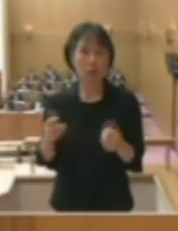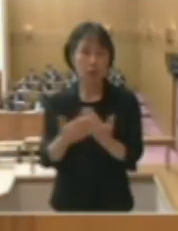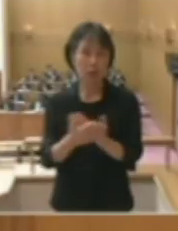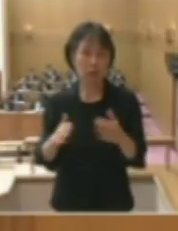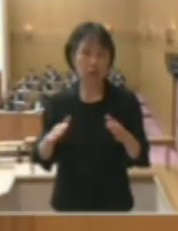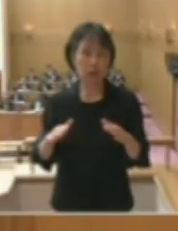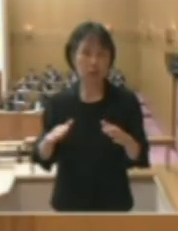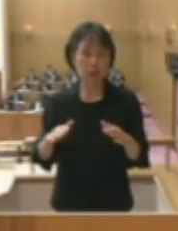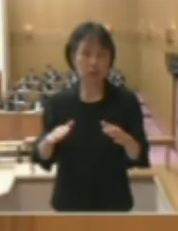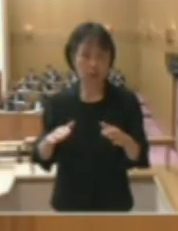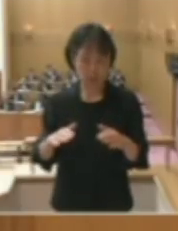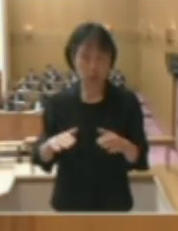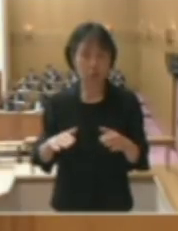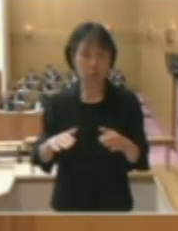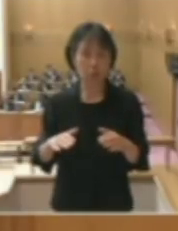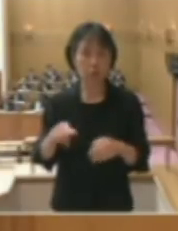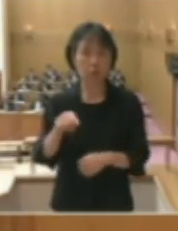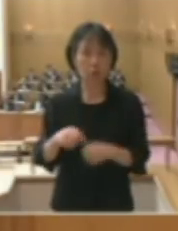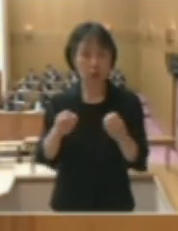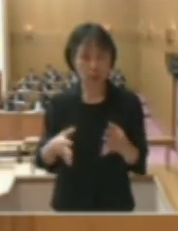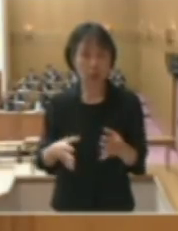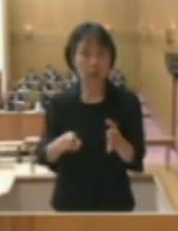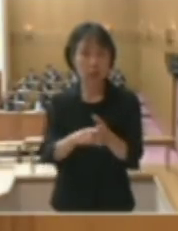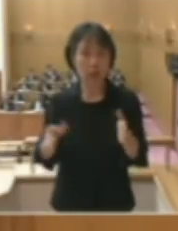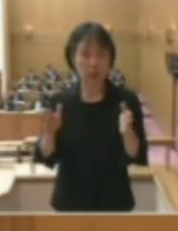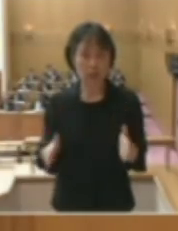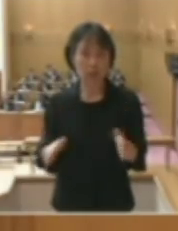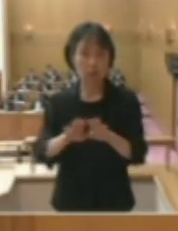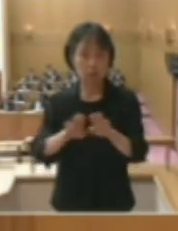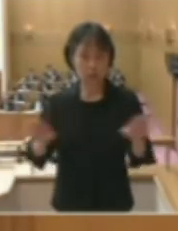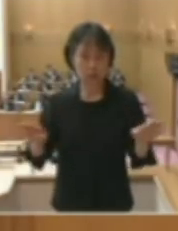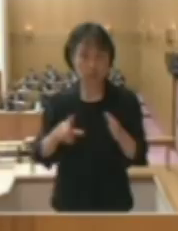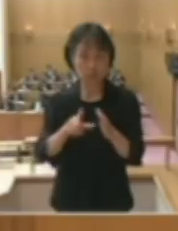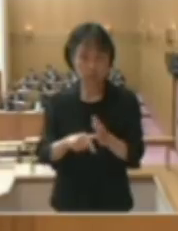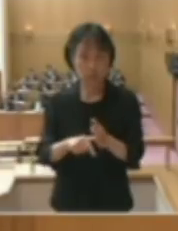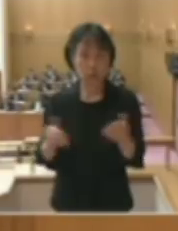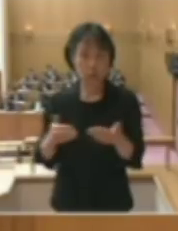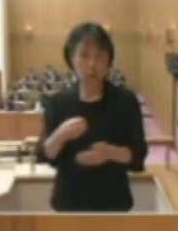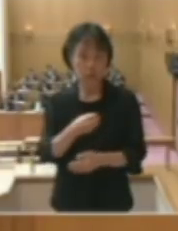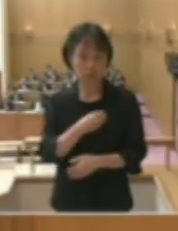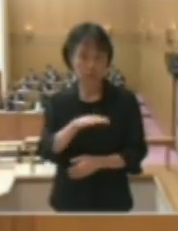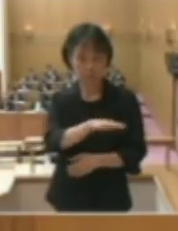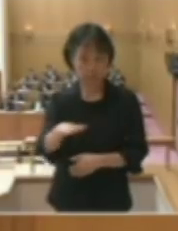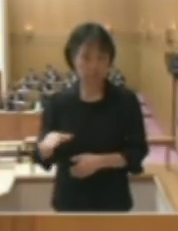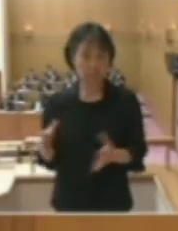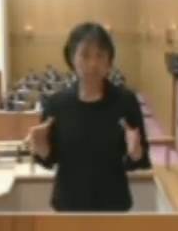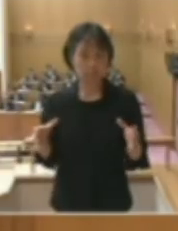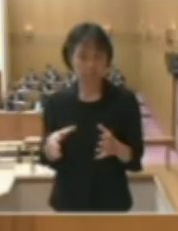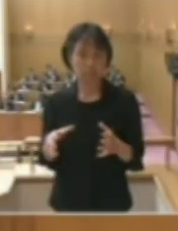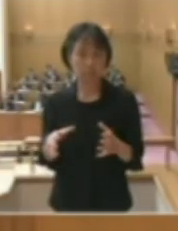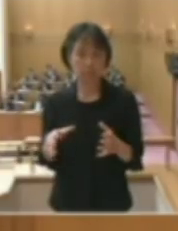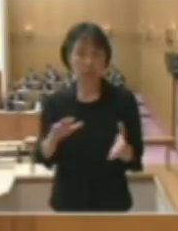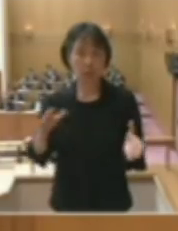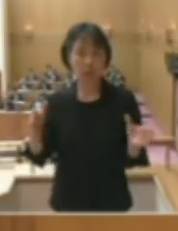ります。新時代の幕開けにあたり、職員一丸となって変化を起こす